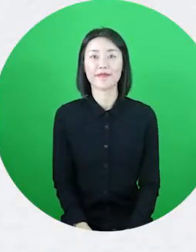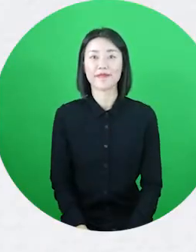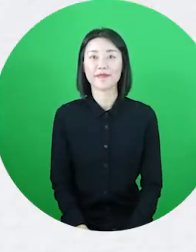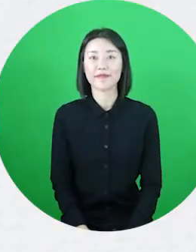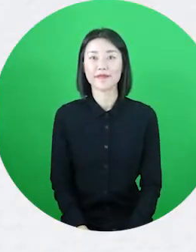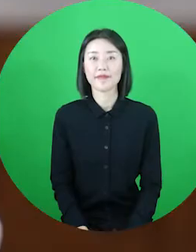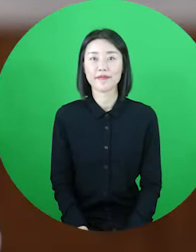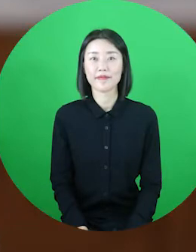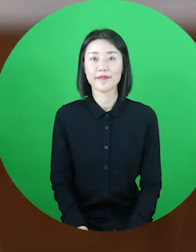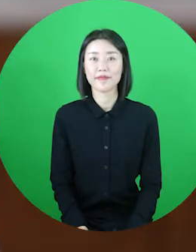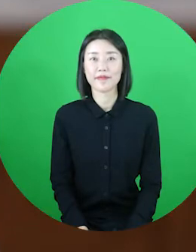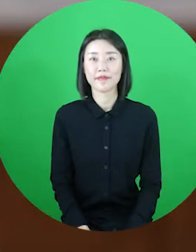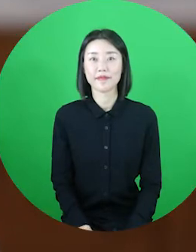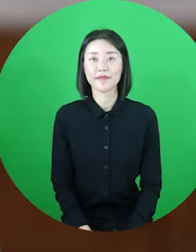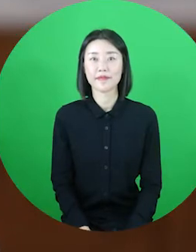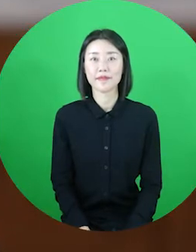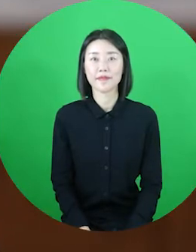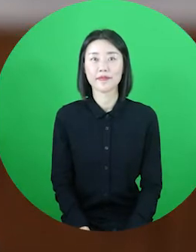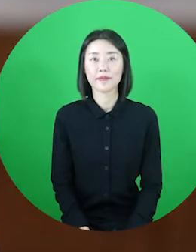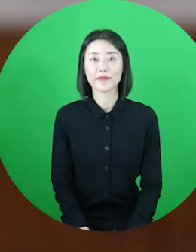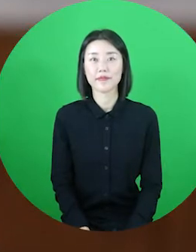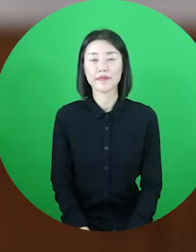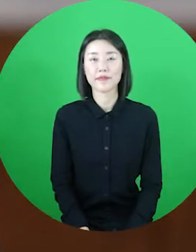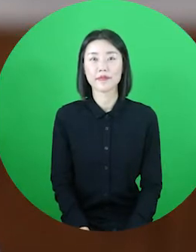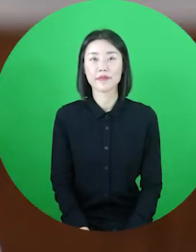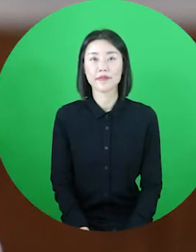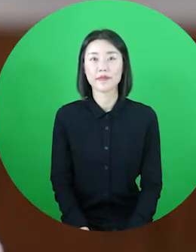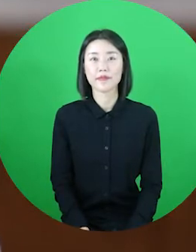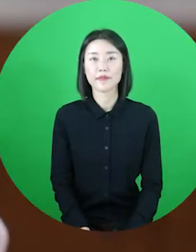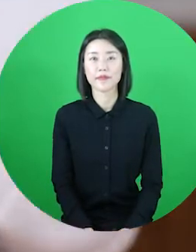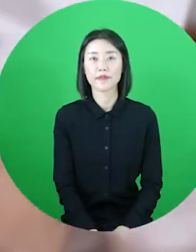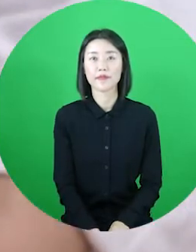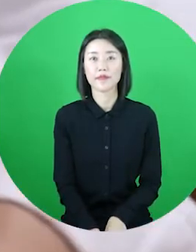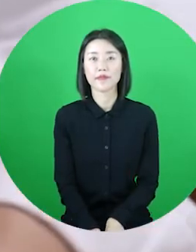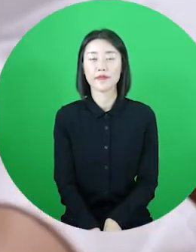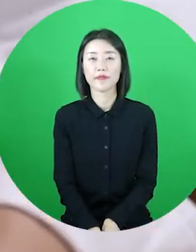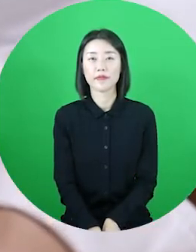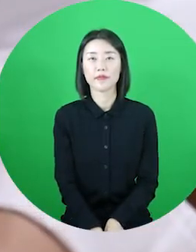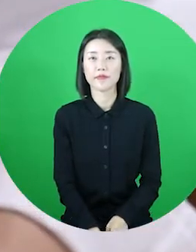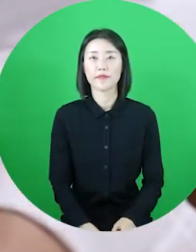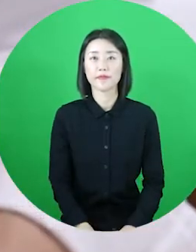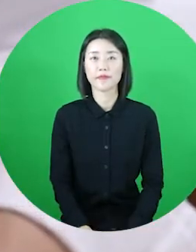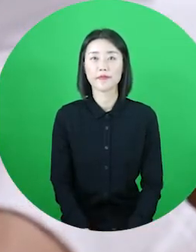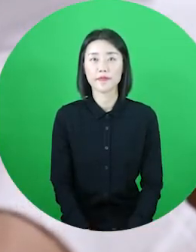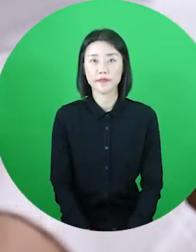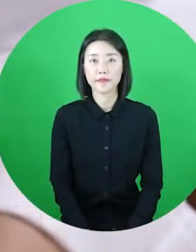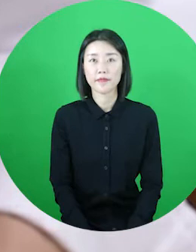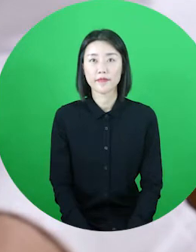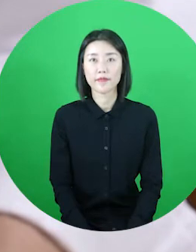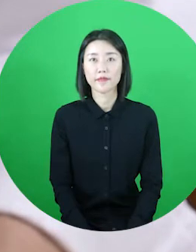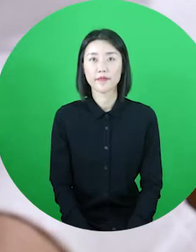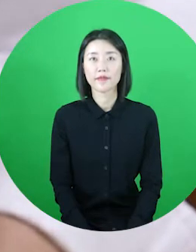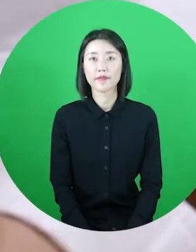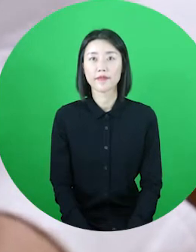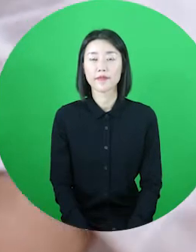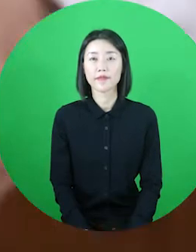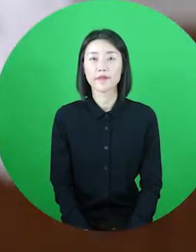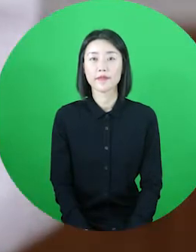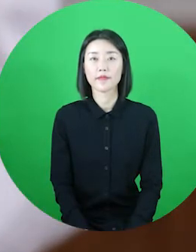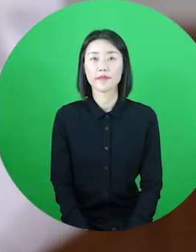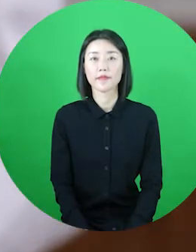잠깐. 영상에서는 재료의 내용물과 양을 보기 위해 투명 플라스틱 컵을